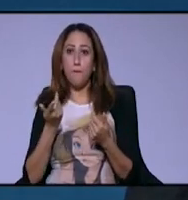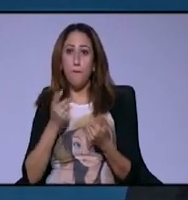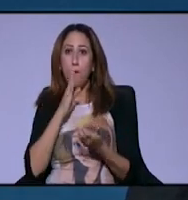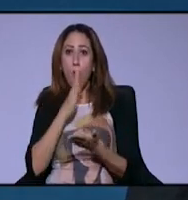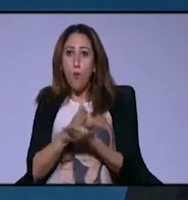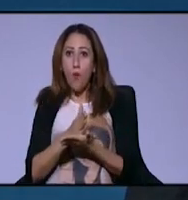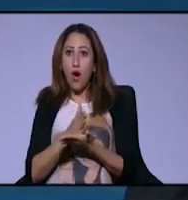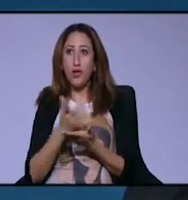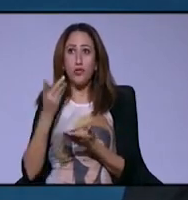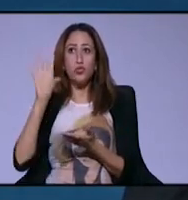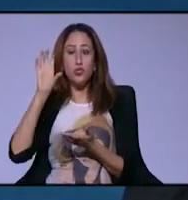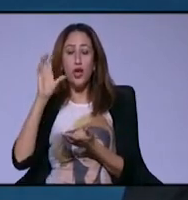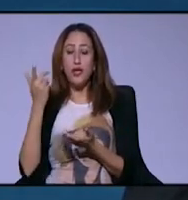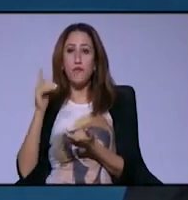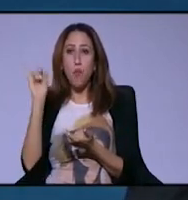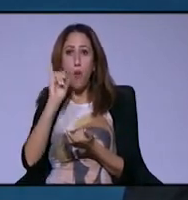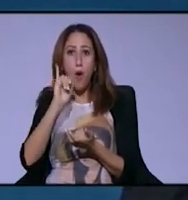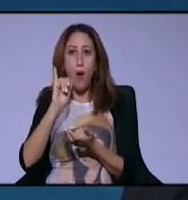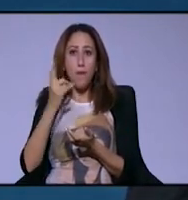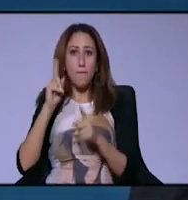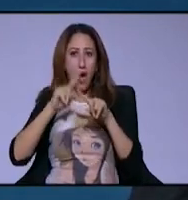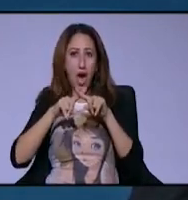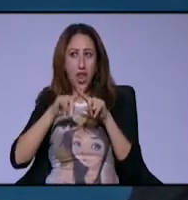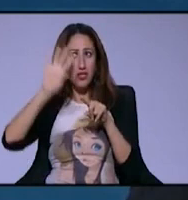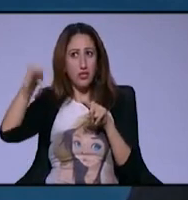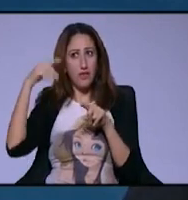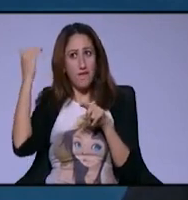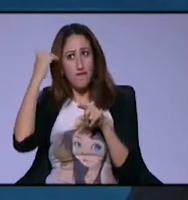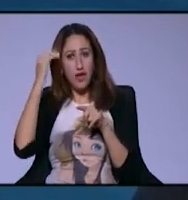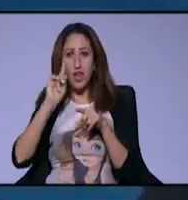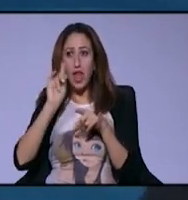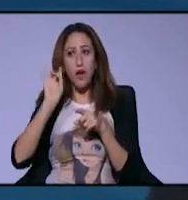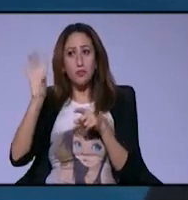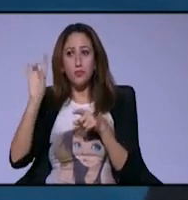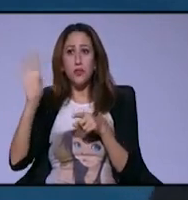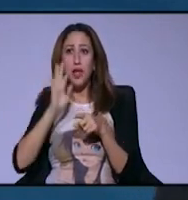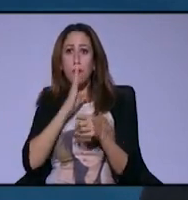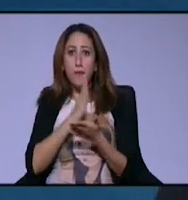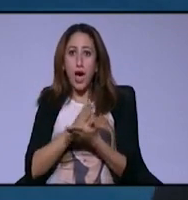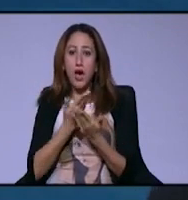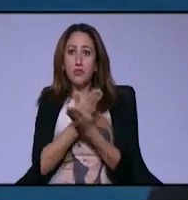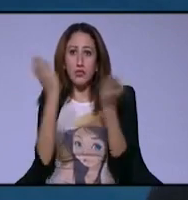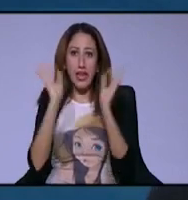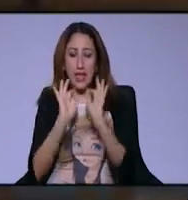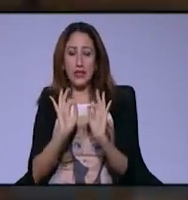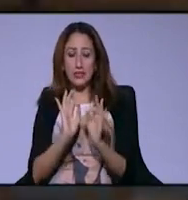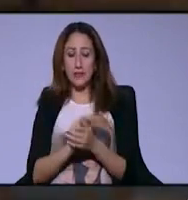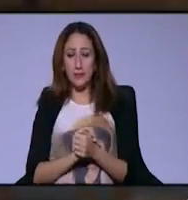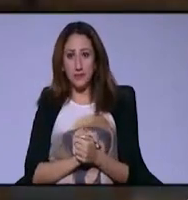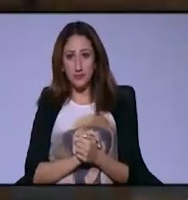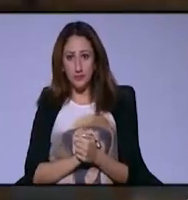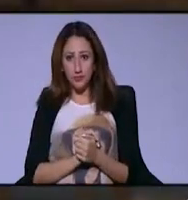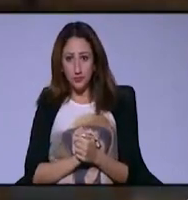حقائق الشرع الشريف وتدفع الشبهات والإشكاليات التي تحيط بالناس في هذا الزمن. نحن أحوج ما نكون إلى ذلك. الحقيقة إحنا